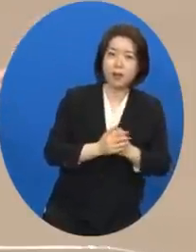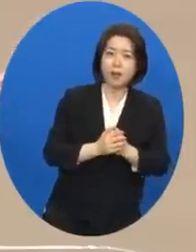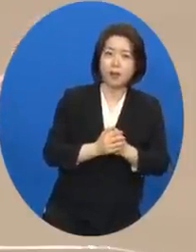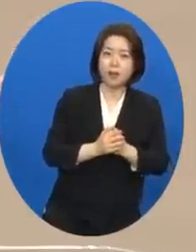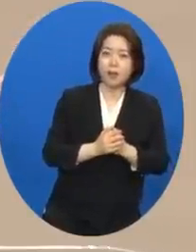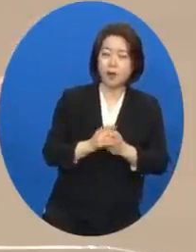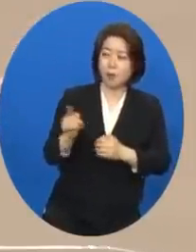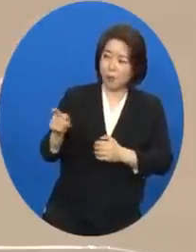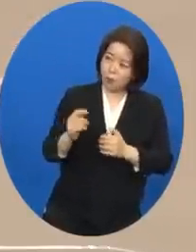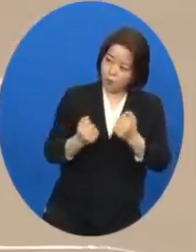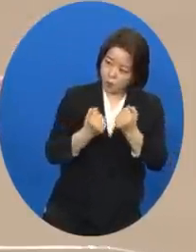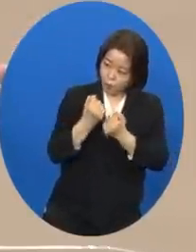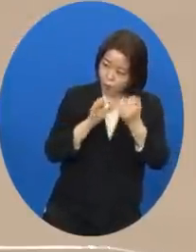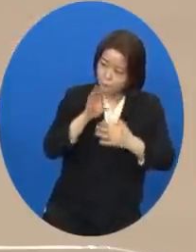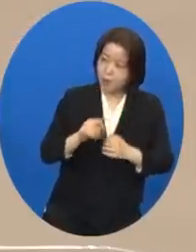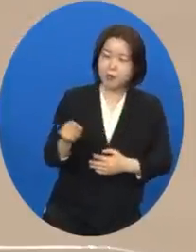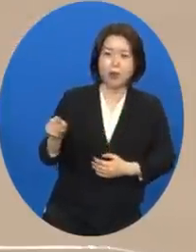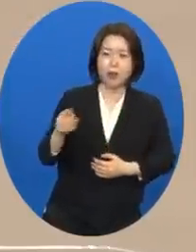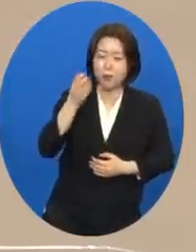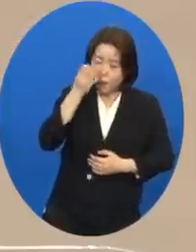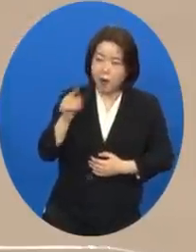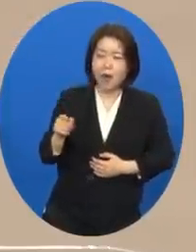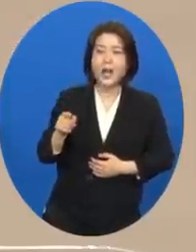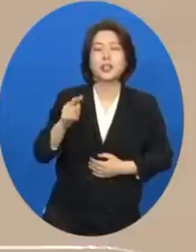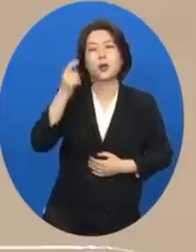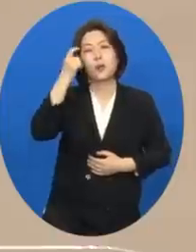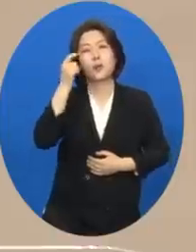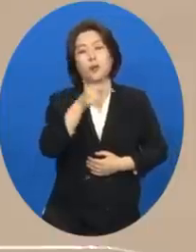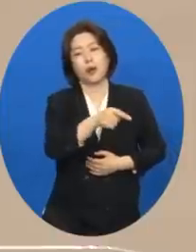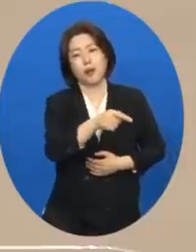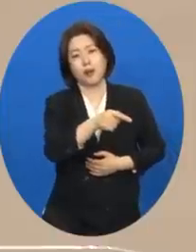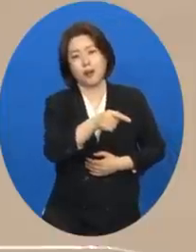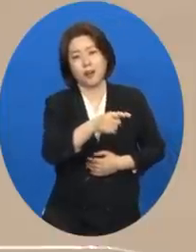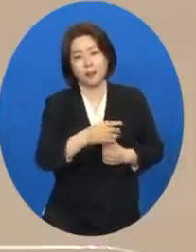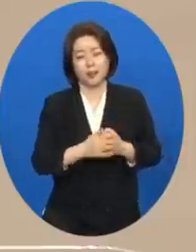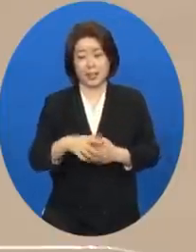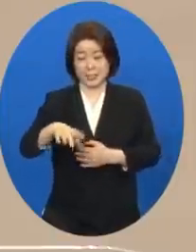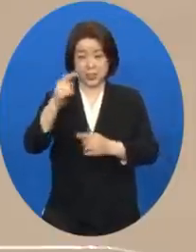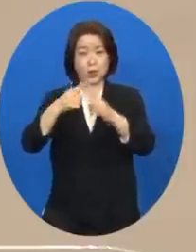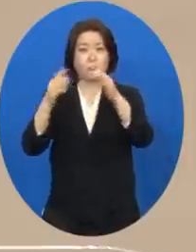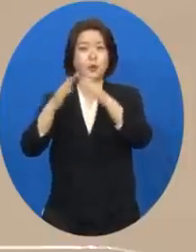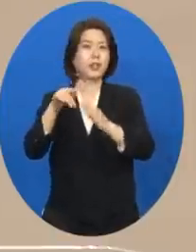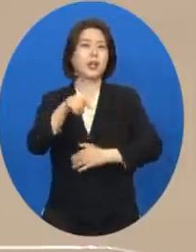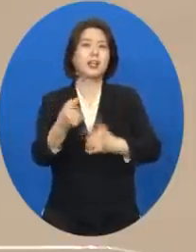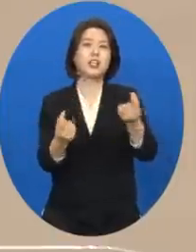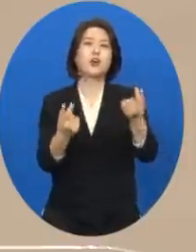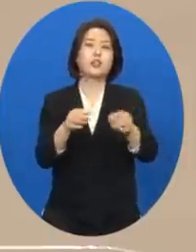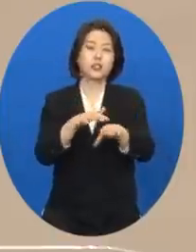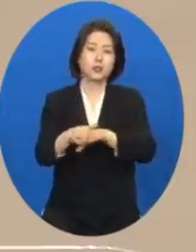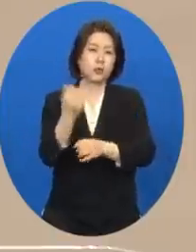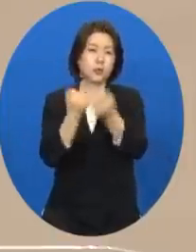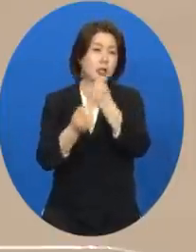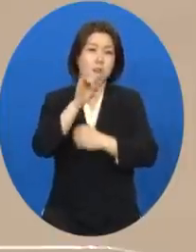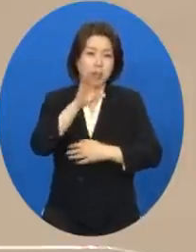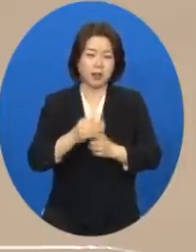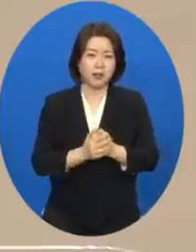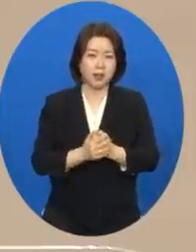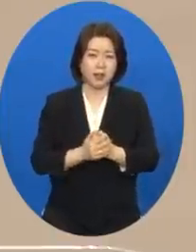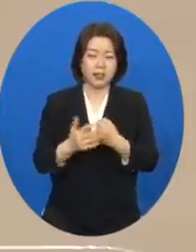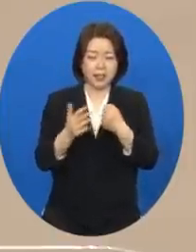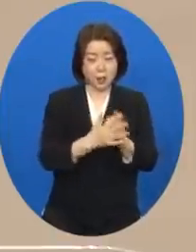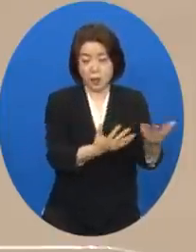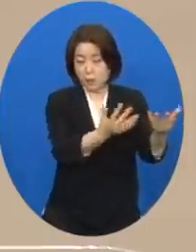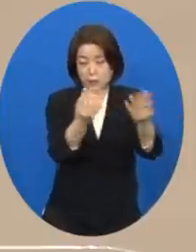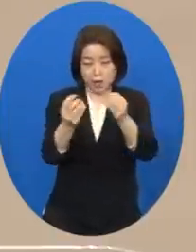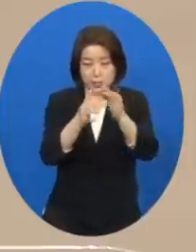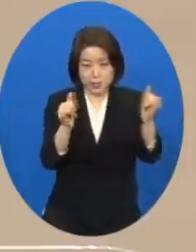설명이 안 됩니까 초대교회 의 설명이 안 됐 그러니까 많은 분들이 많은 사람들이